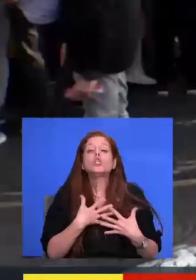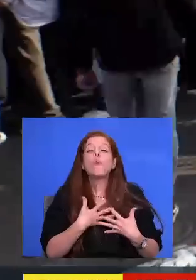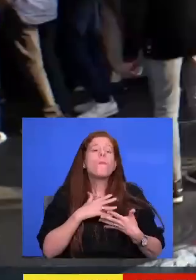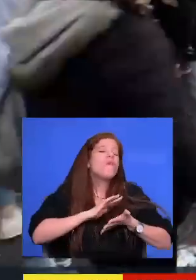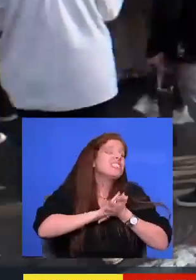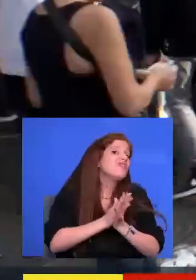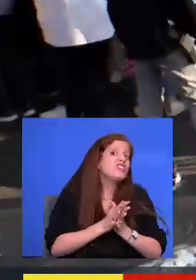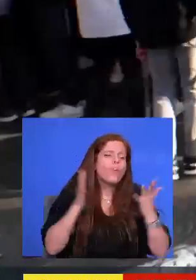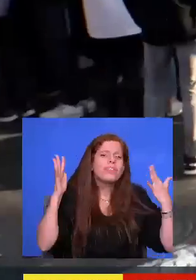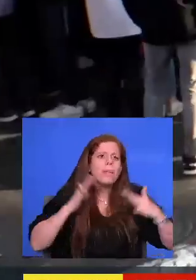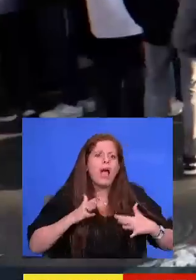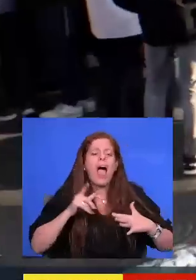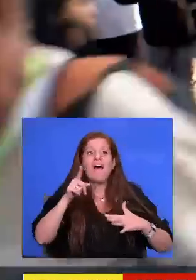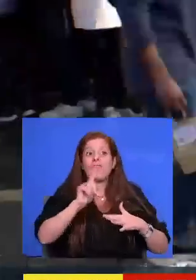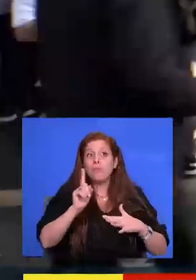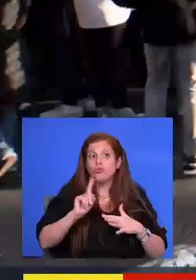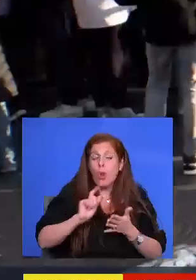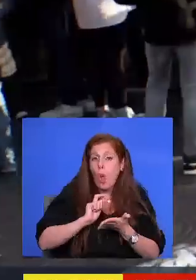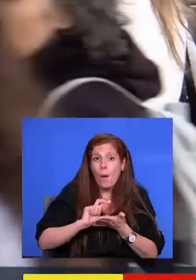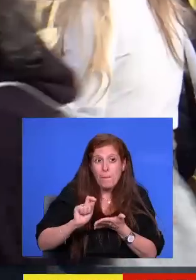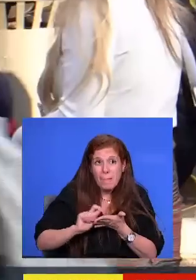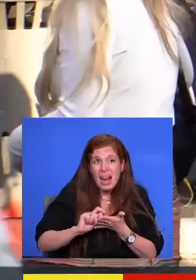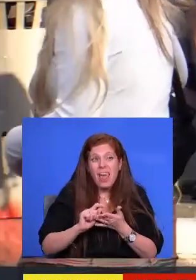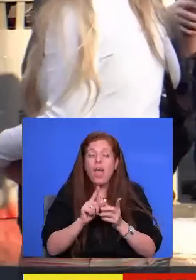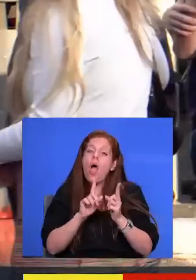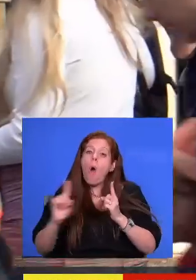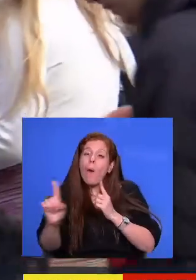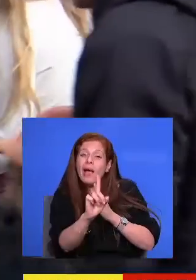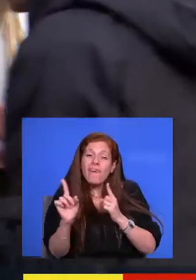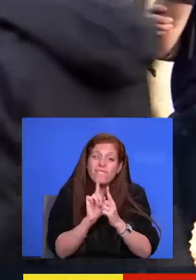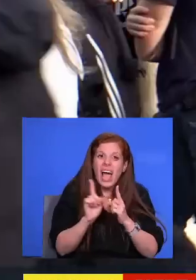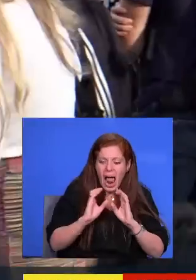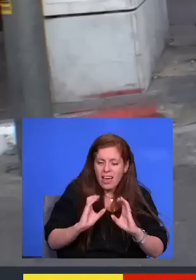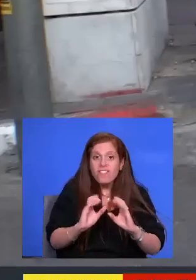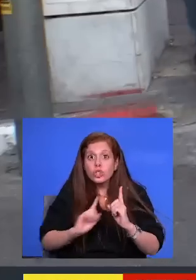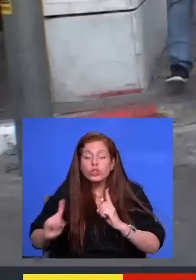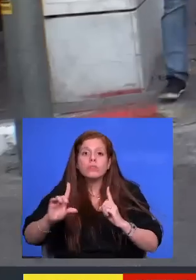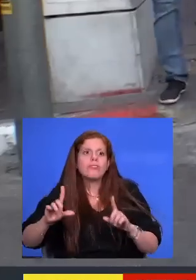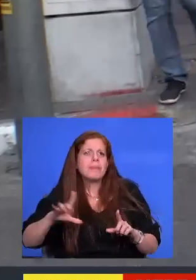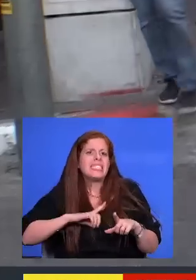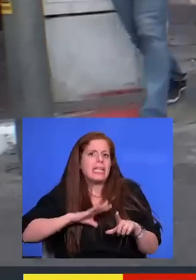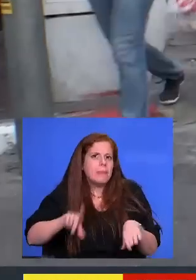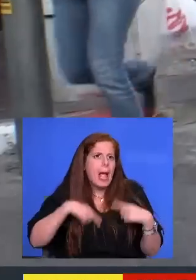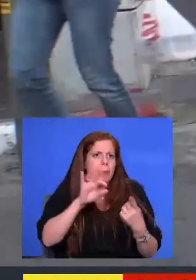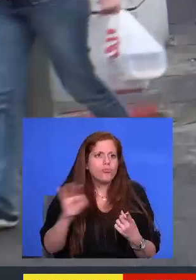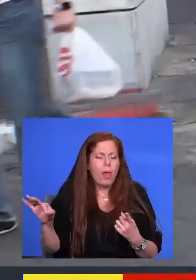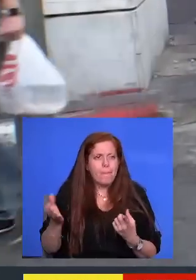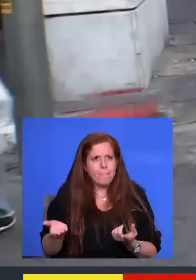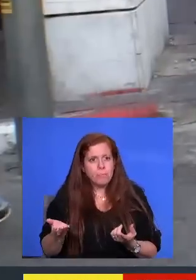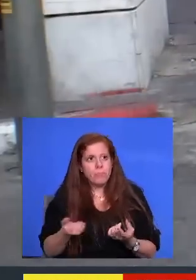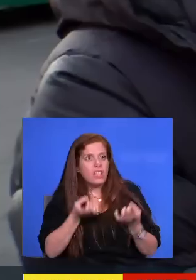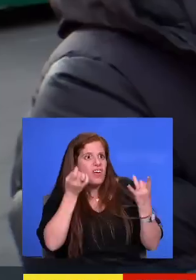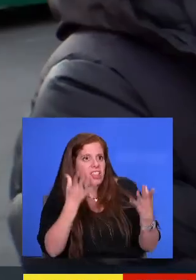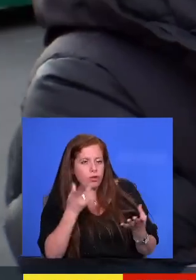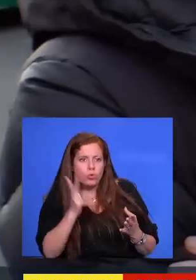ככה. ואלה שלא מתפתים למלא, עוקפים את מפעל הפיס על הכביש תוך סיכון חיים. הדבר הטבעי ביותר זה שנוכל